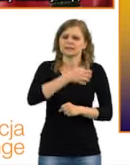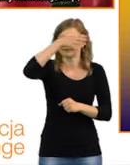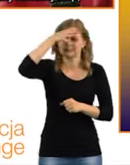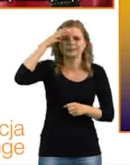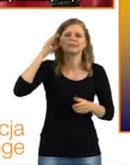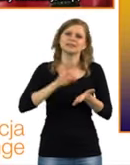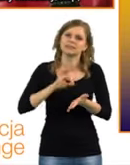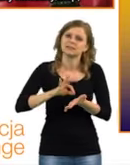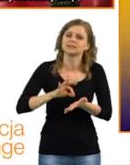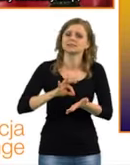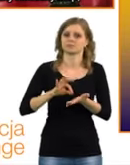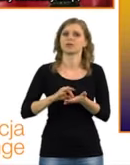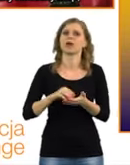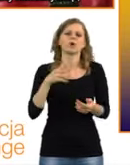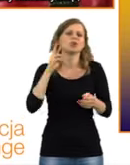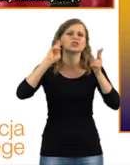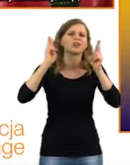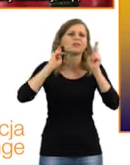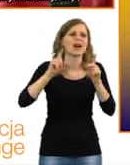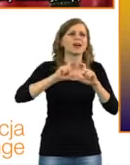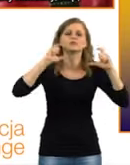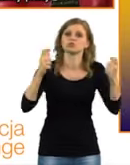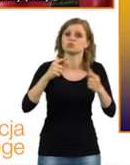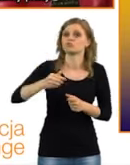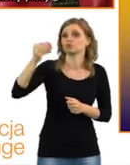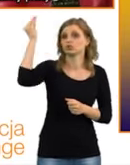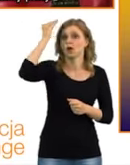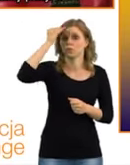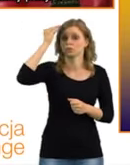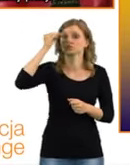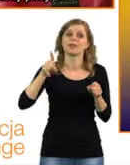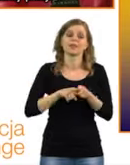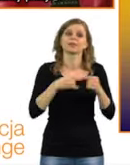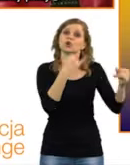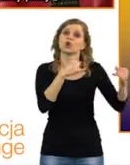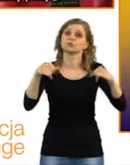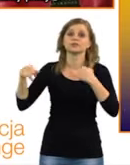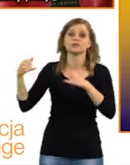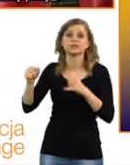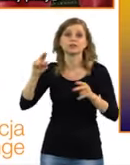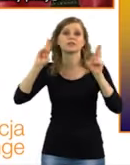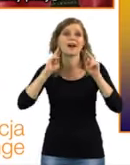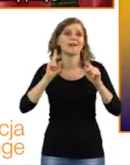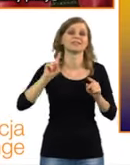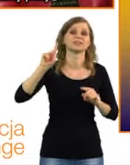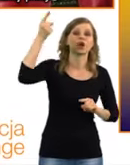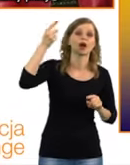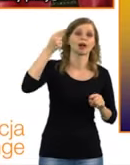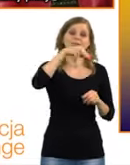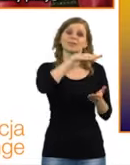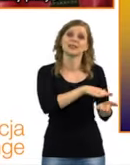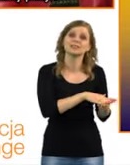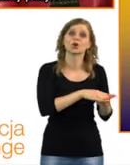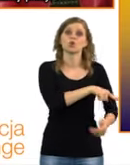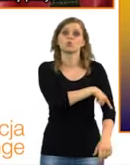pracy systematycznej, ponieważ tych dźwięków wszystkich trzeba się nauczyć i różnicowania dźwięków wysoki, niski,